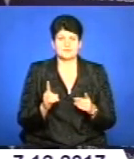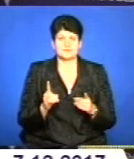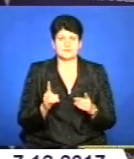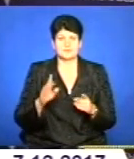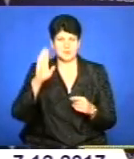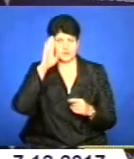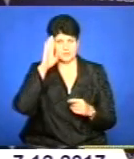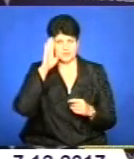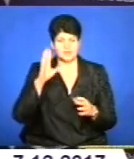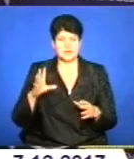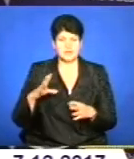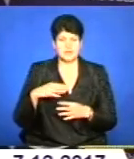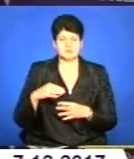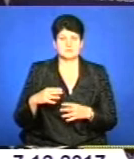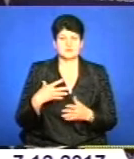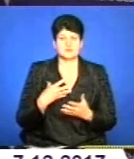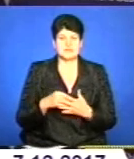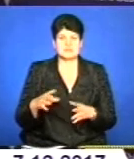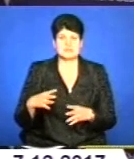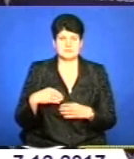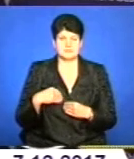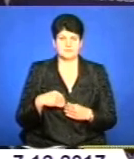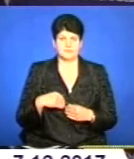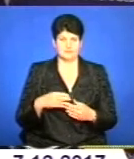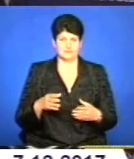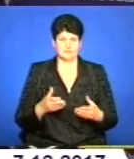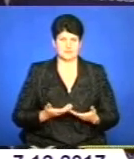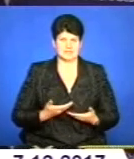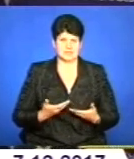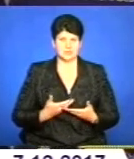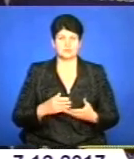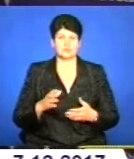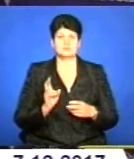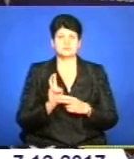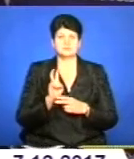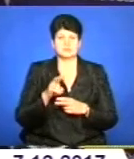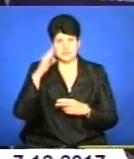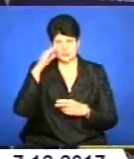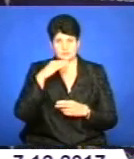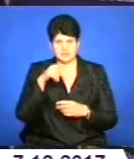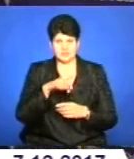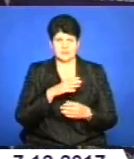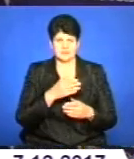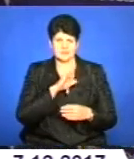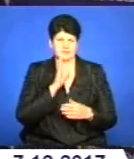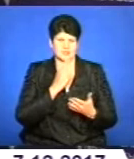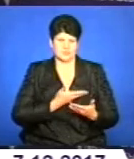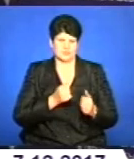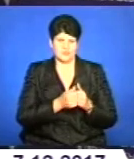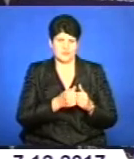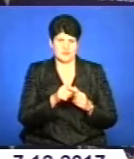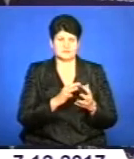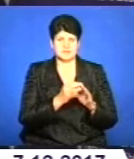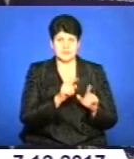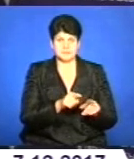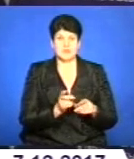потерпілий разом з співжителькою напередодні перебували у своїх батьків, які проживають неподалік, в вказаному селі. Після цього